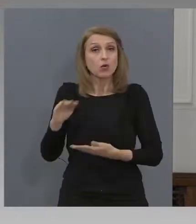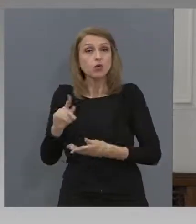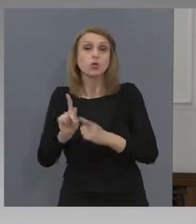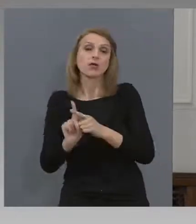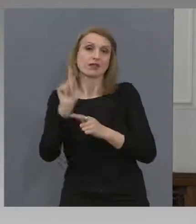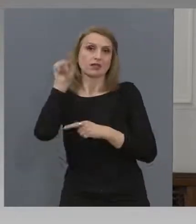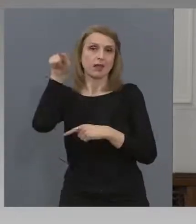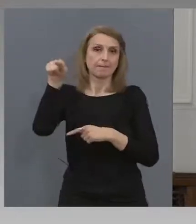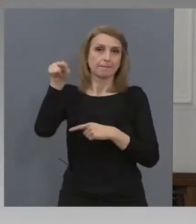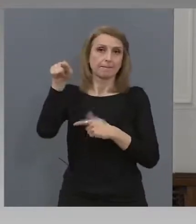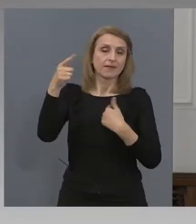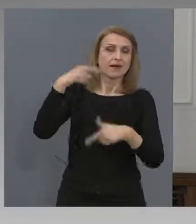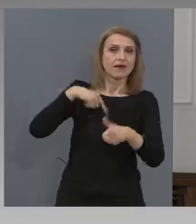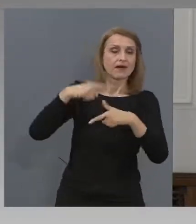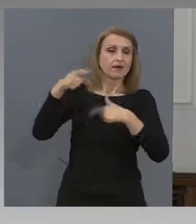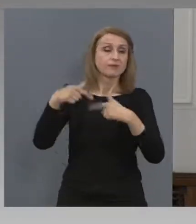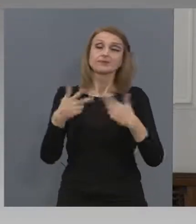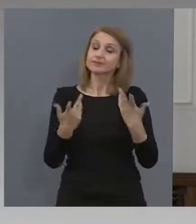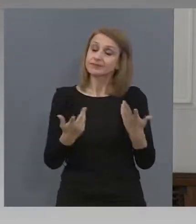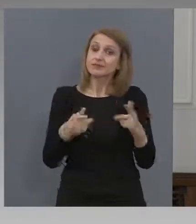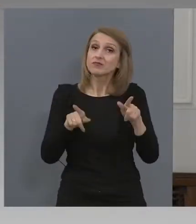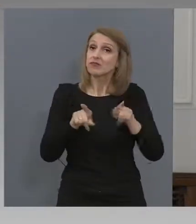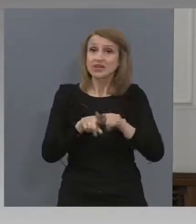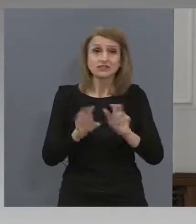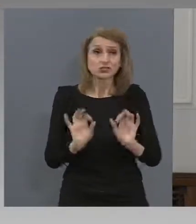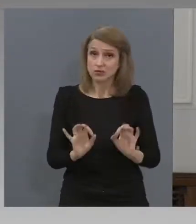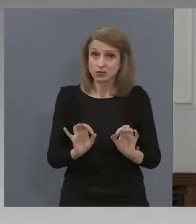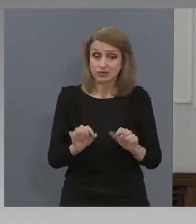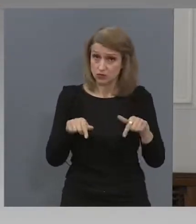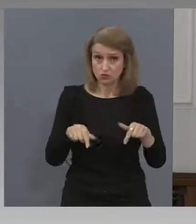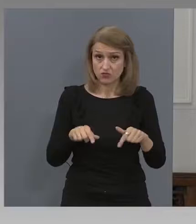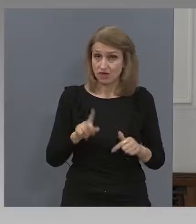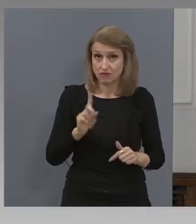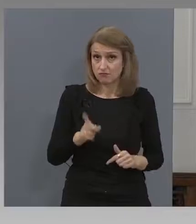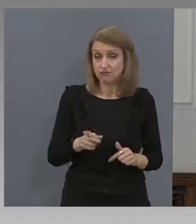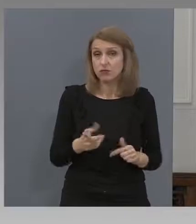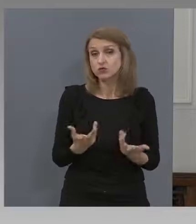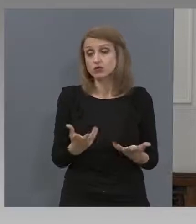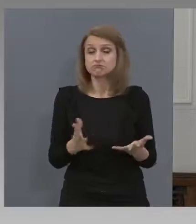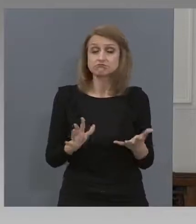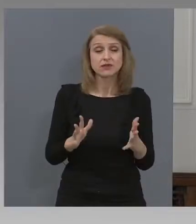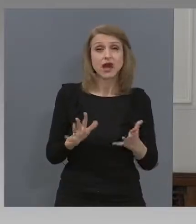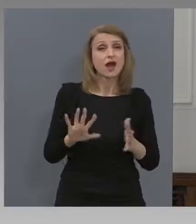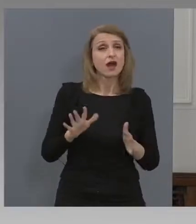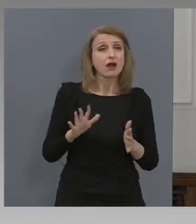страни. Също така това би могло, ако в крайна степен се